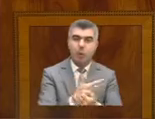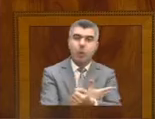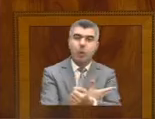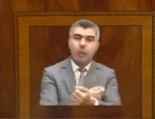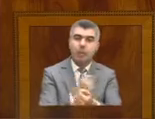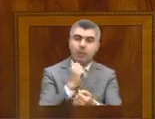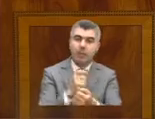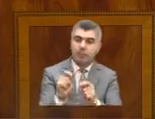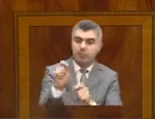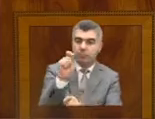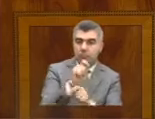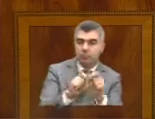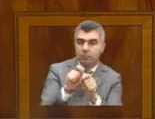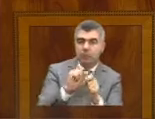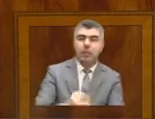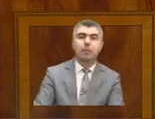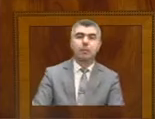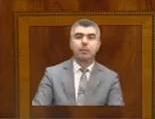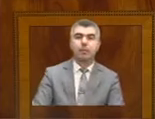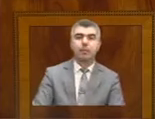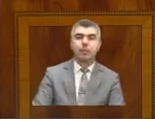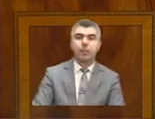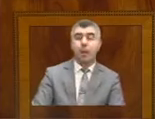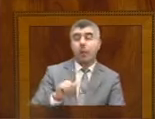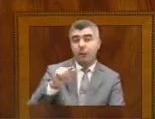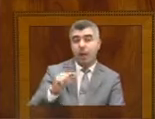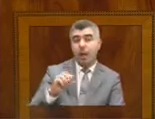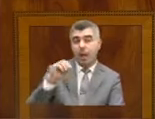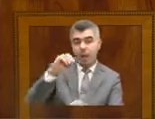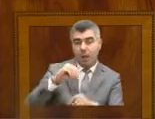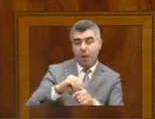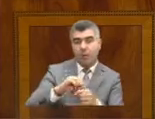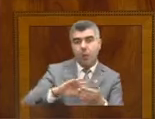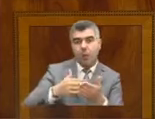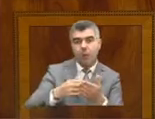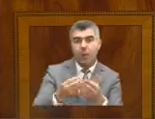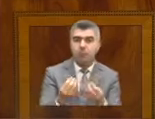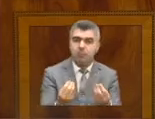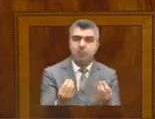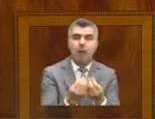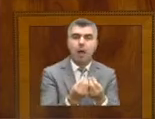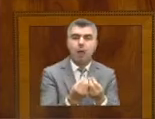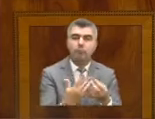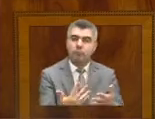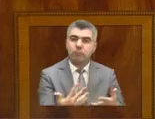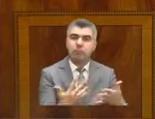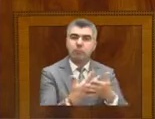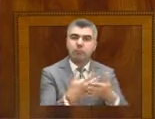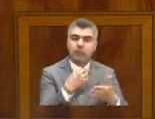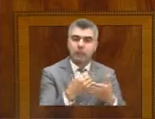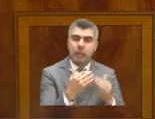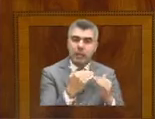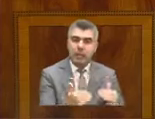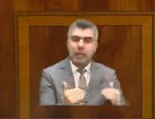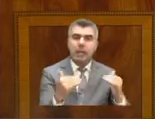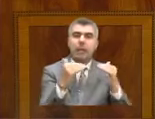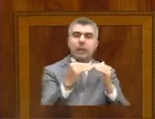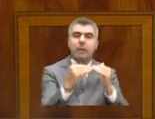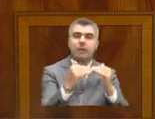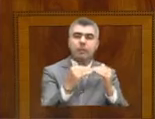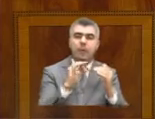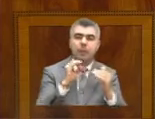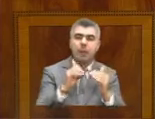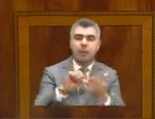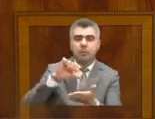للأدوية والمنتجات الصحية والوكالة المغربية للدم ومشتقاته، موازاة مع تزويد جميع البنيات